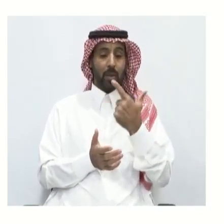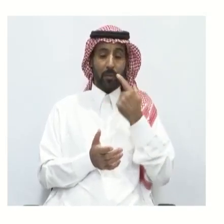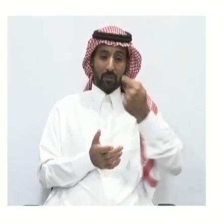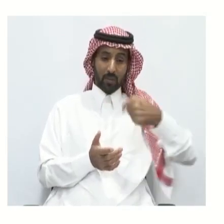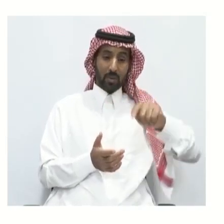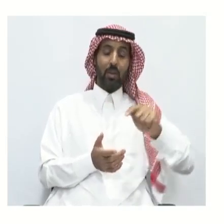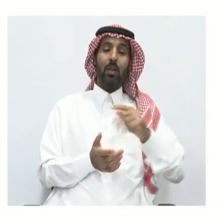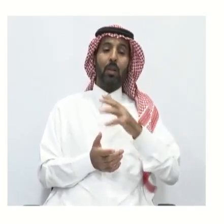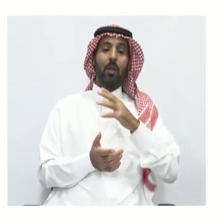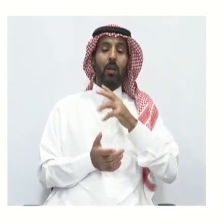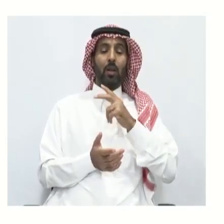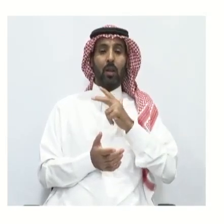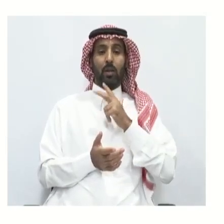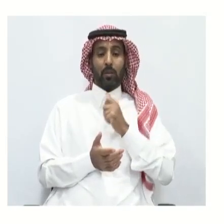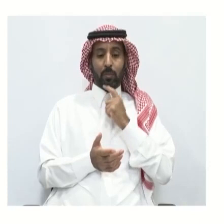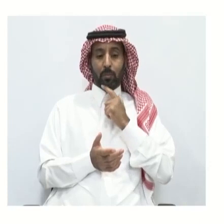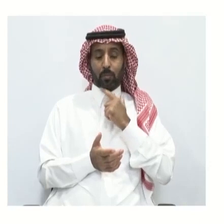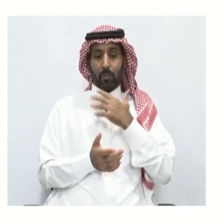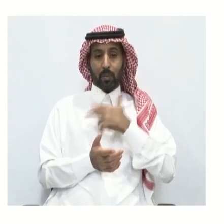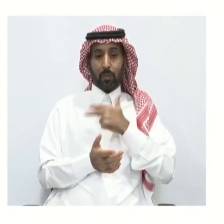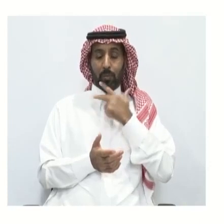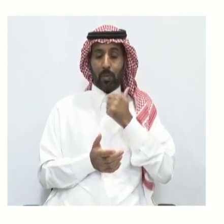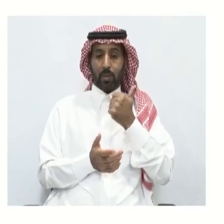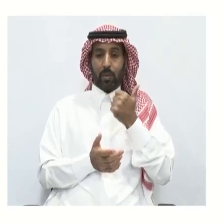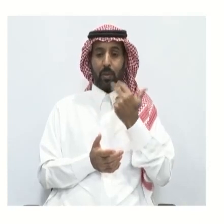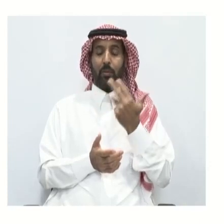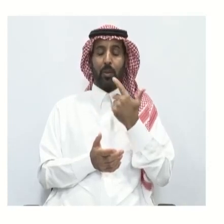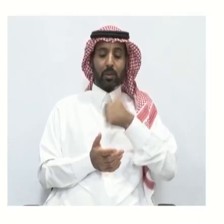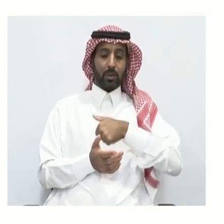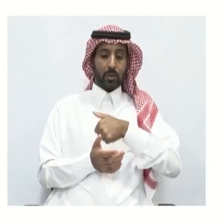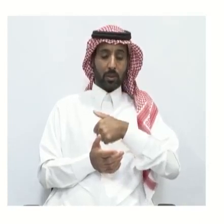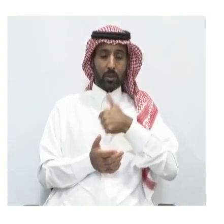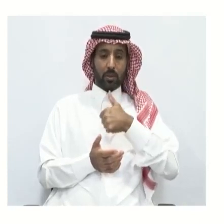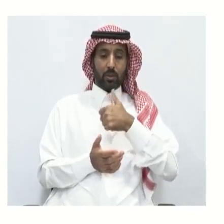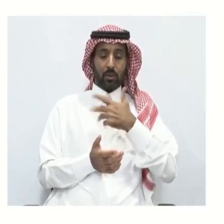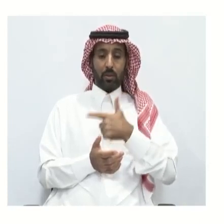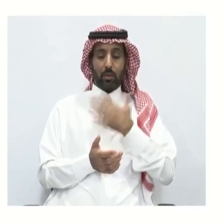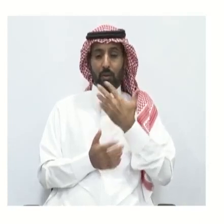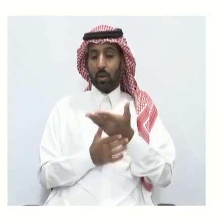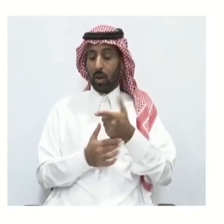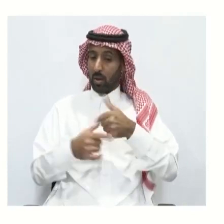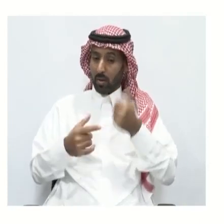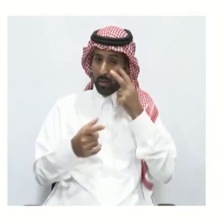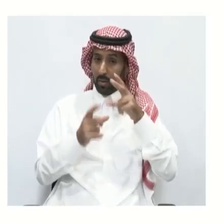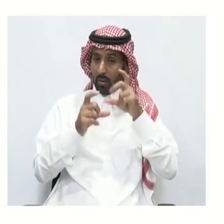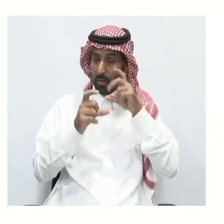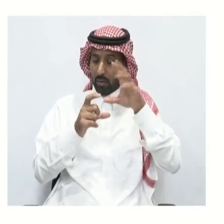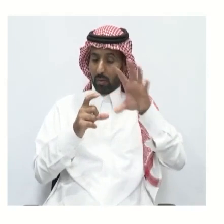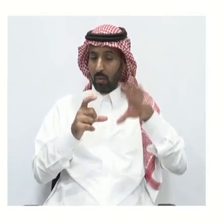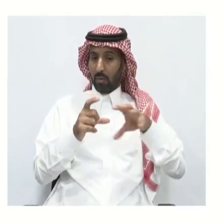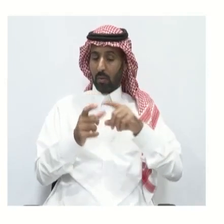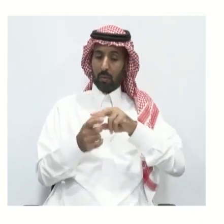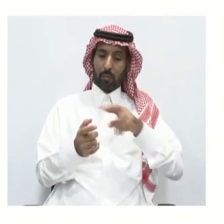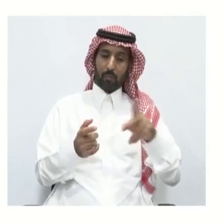107.868 من الف نستخدم مولات الفضه التي حسبناها قبل قليل في الكتله